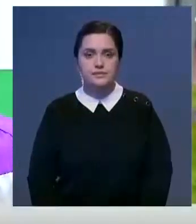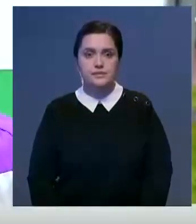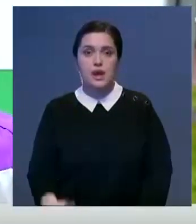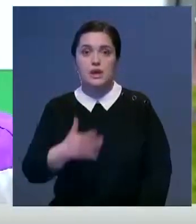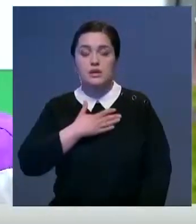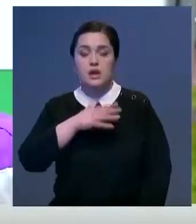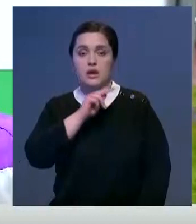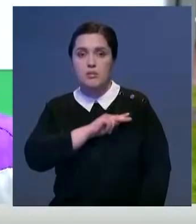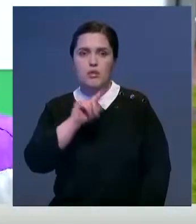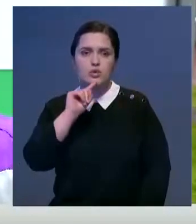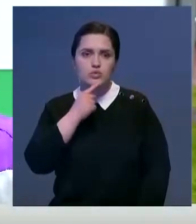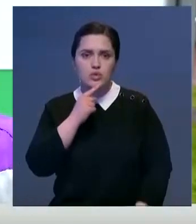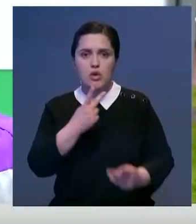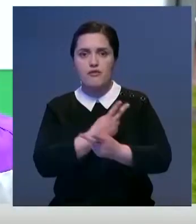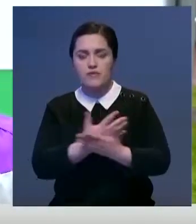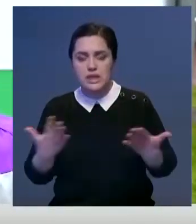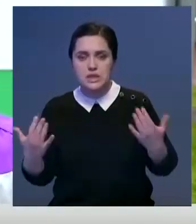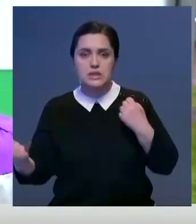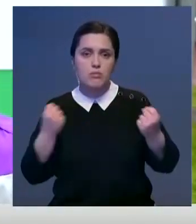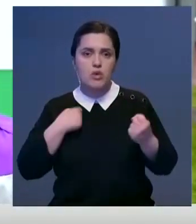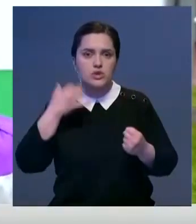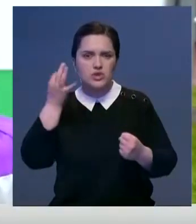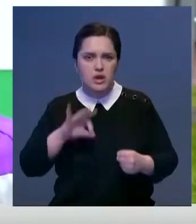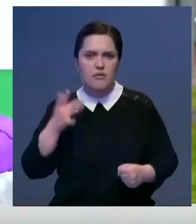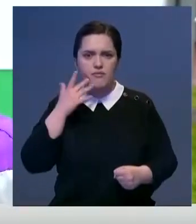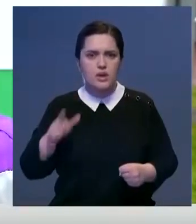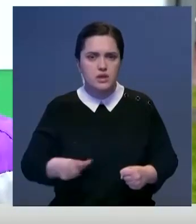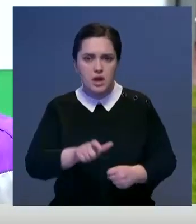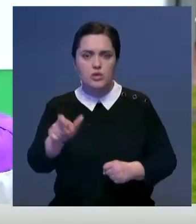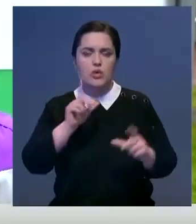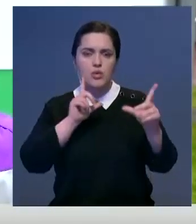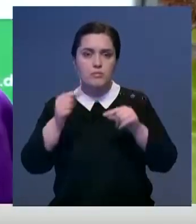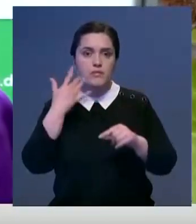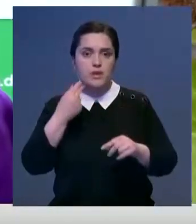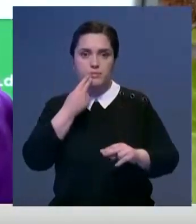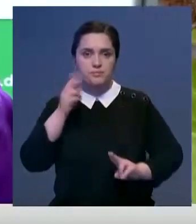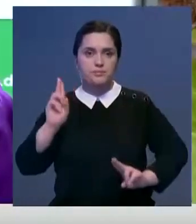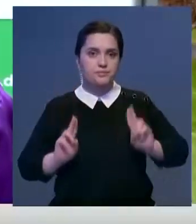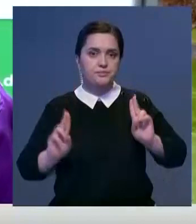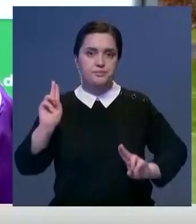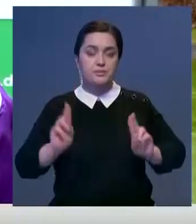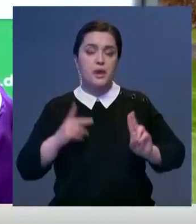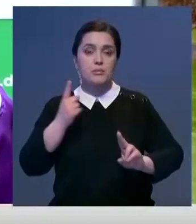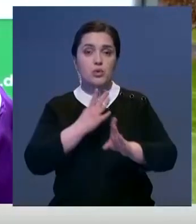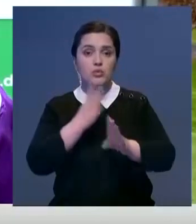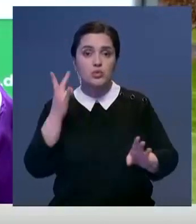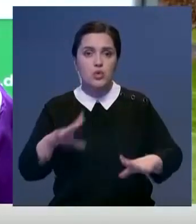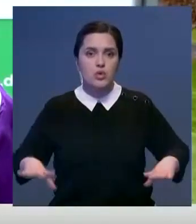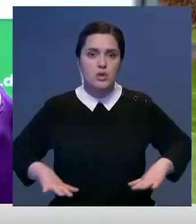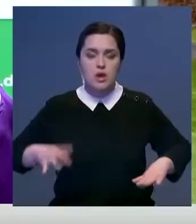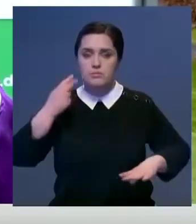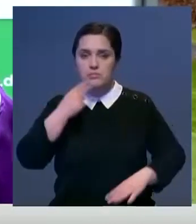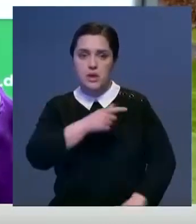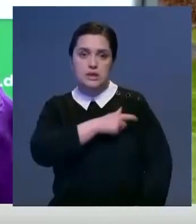Наша работа – это тяжелый вид спорта. Я часто в дороге, приходится постоянно держать диету. В первую очередь нужна хорошая лошадь и